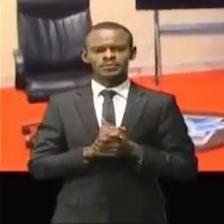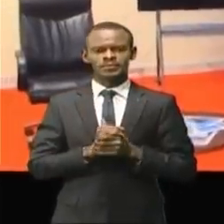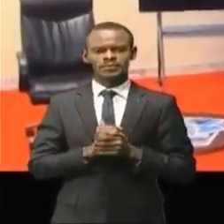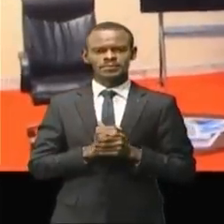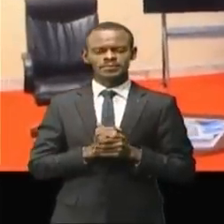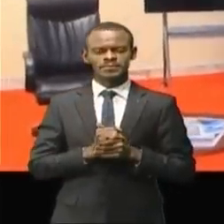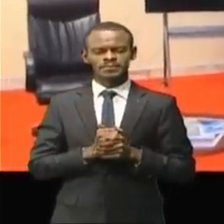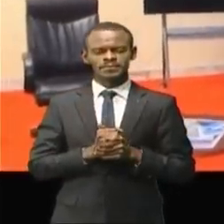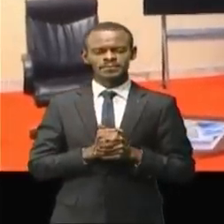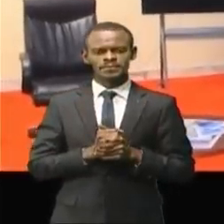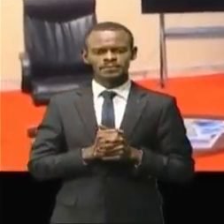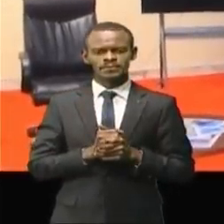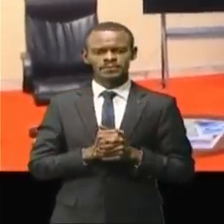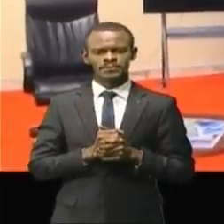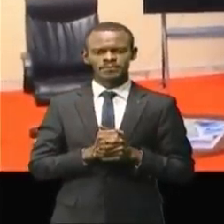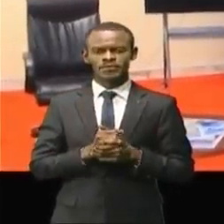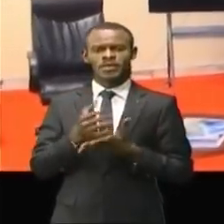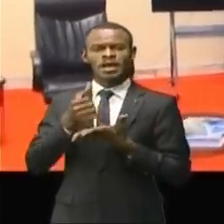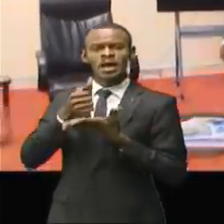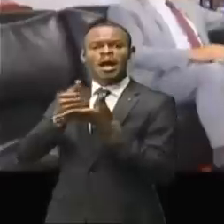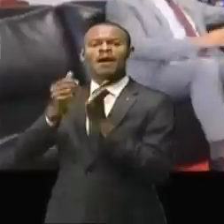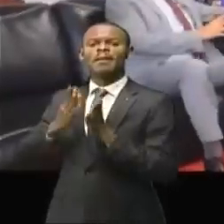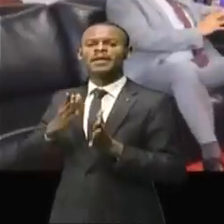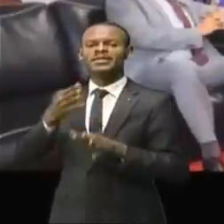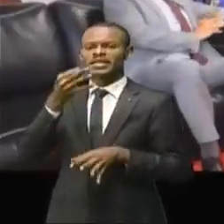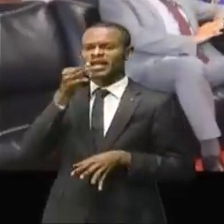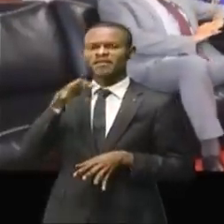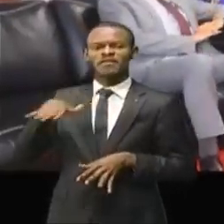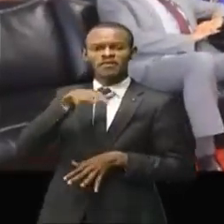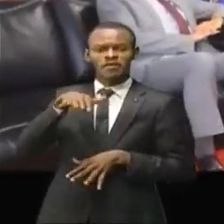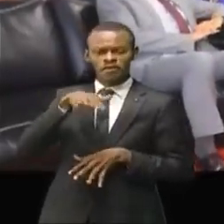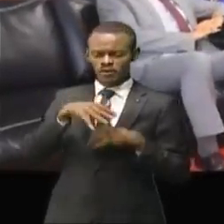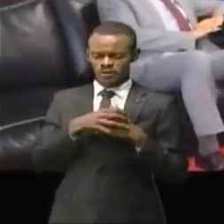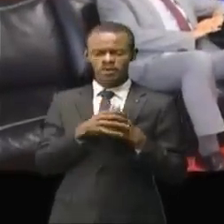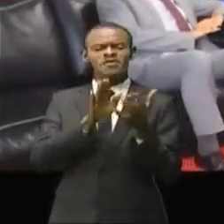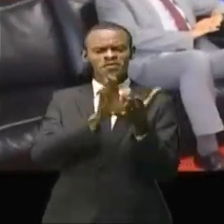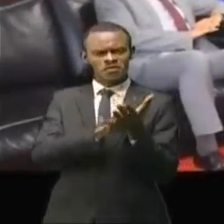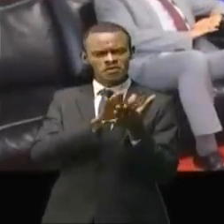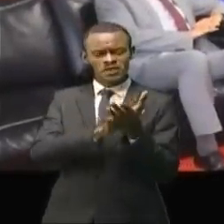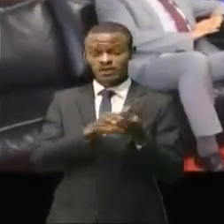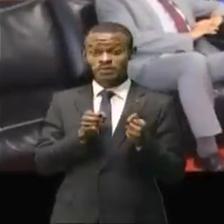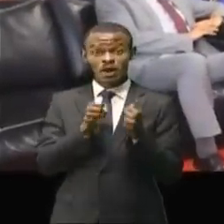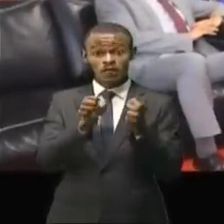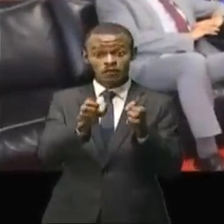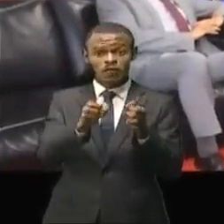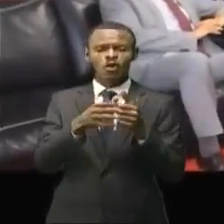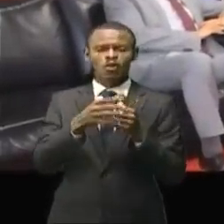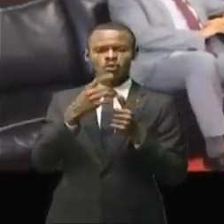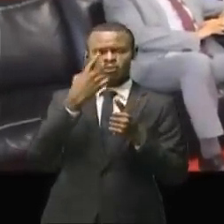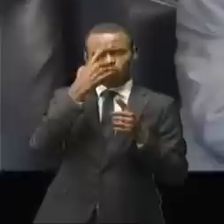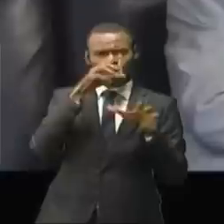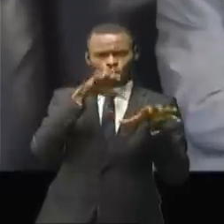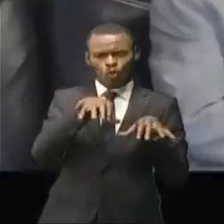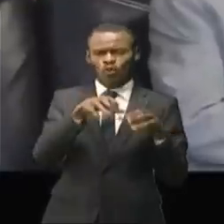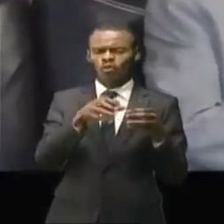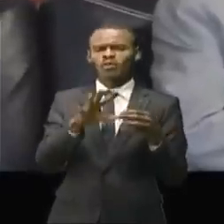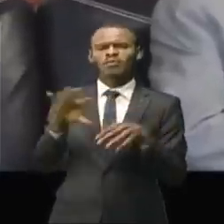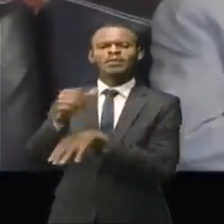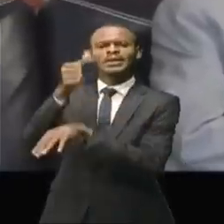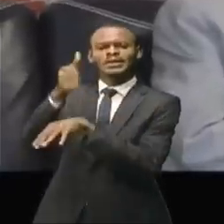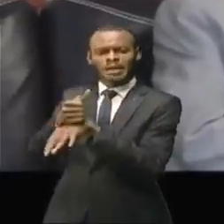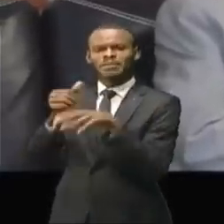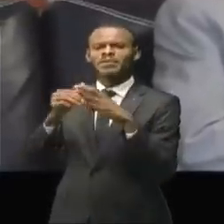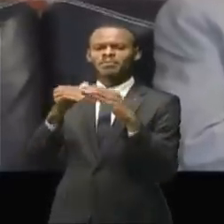diplomatique au niveau régional au cours des dernières semaines pour le retour de la paix dans la partie est de la République